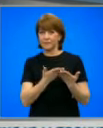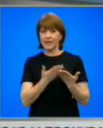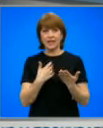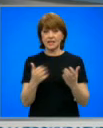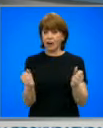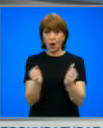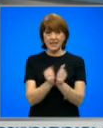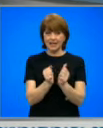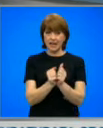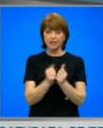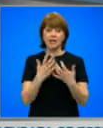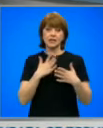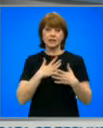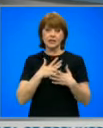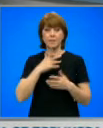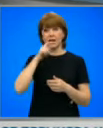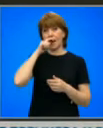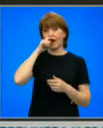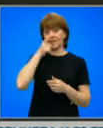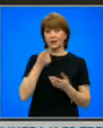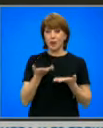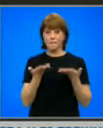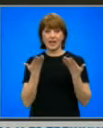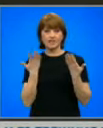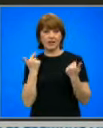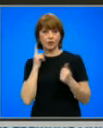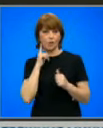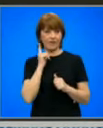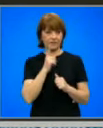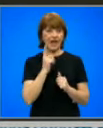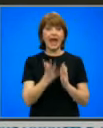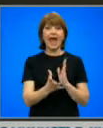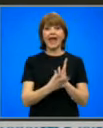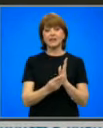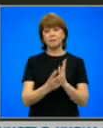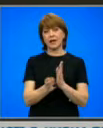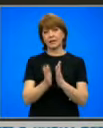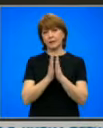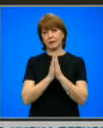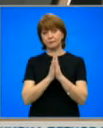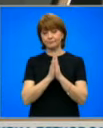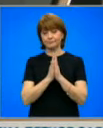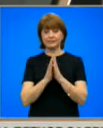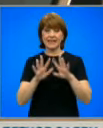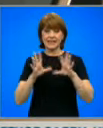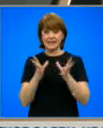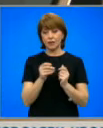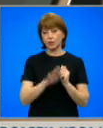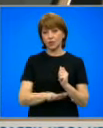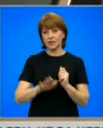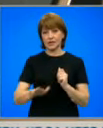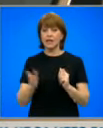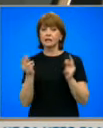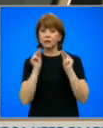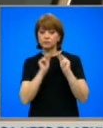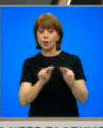педофила. За мен е много по-важно превенцията. Експертите съветват родителите да сърфират заедно с децата си в интернет и да ги обучават